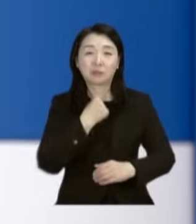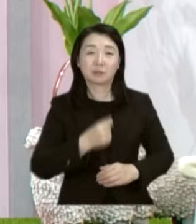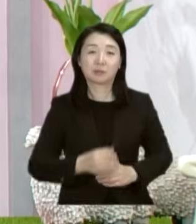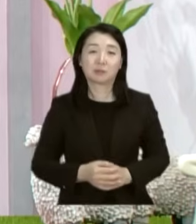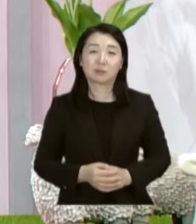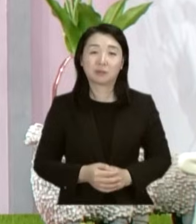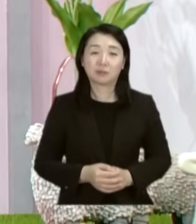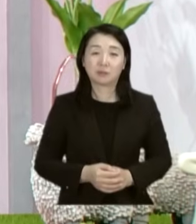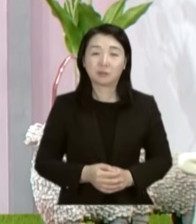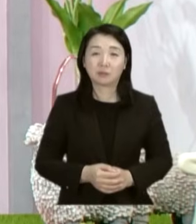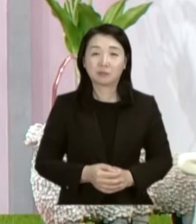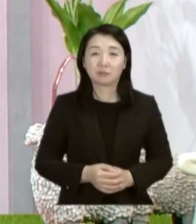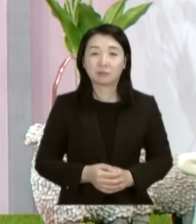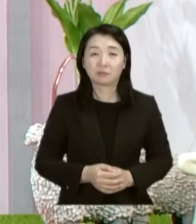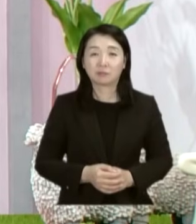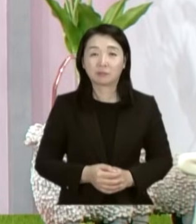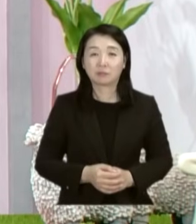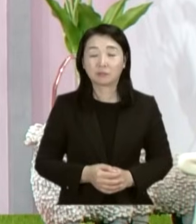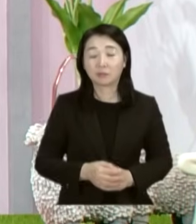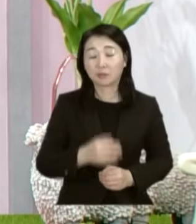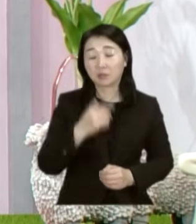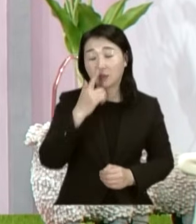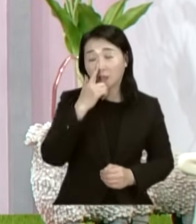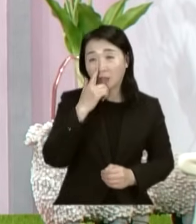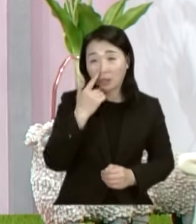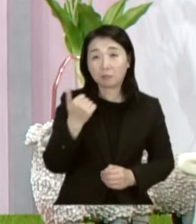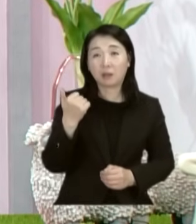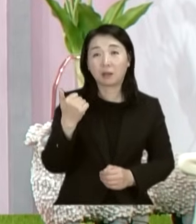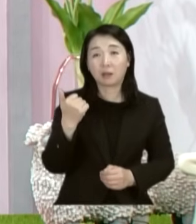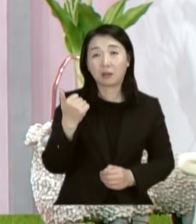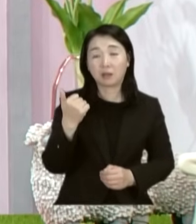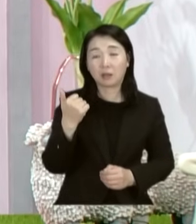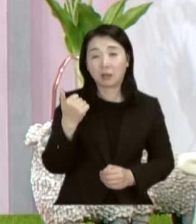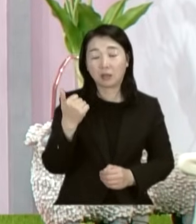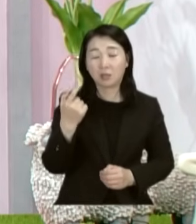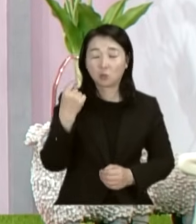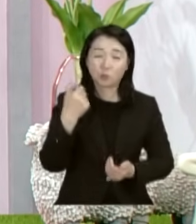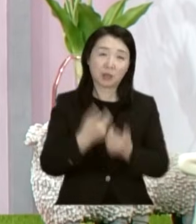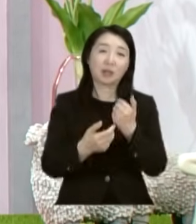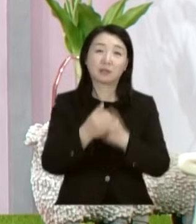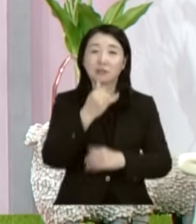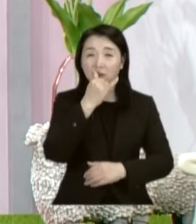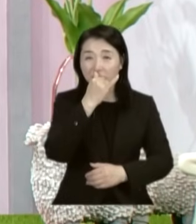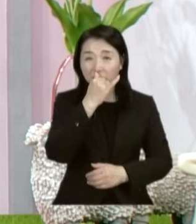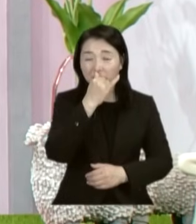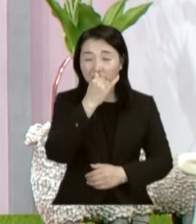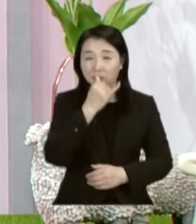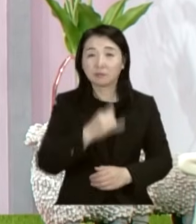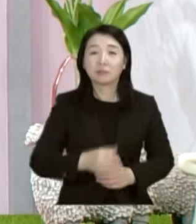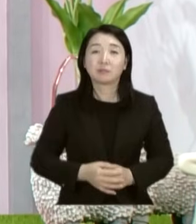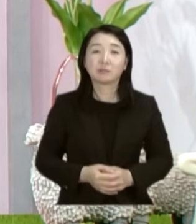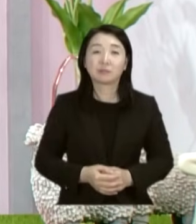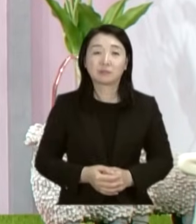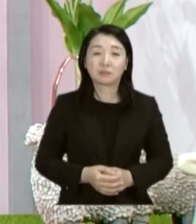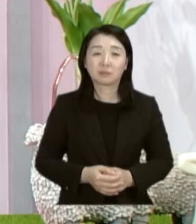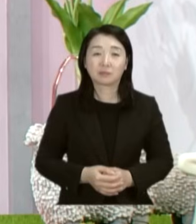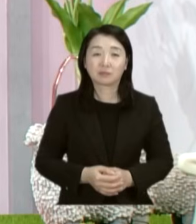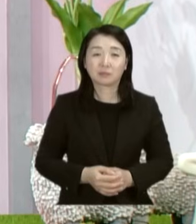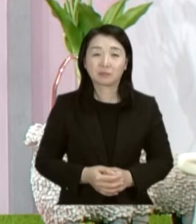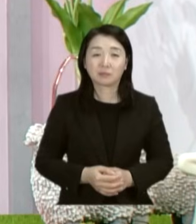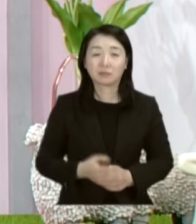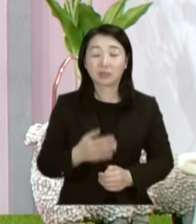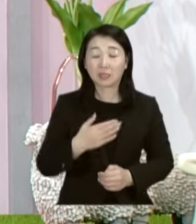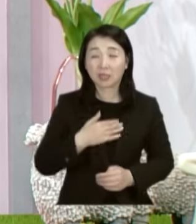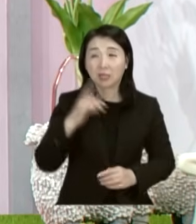나가야겠다 컸을 때 아버지가 아버지랑 작은 트러블이 있었어요 작은 트러블이 있는데 이제 제가